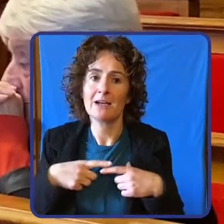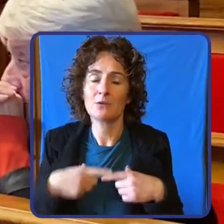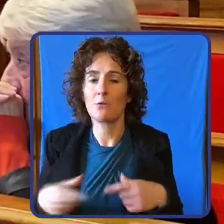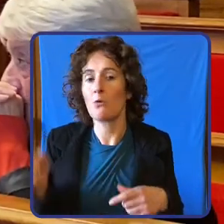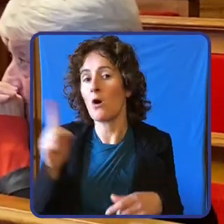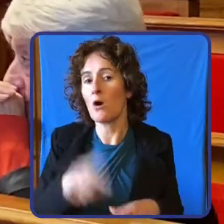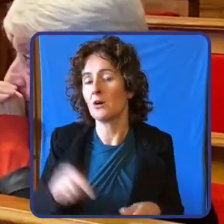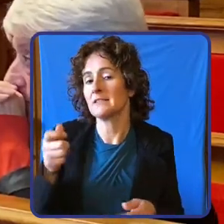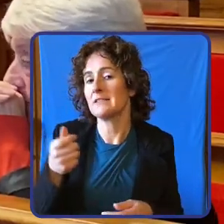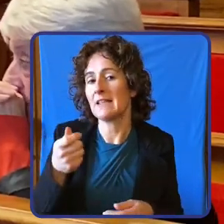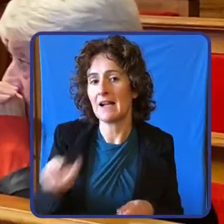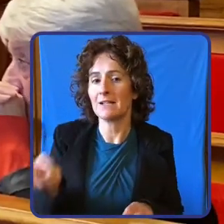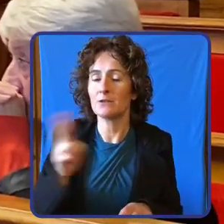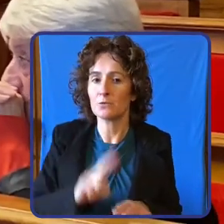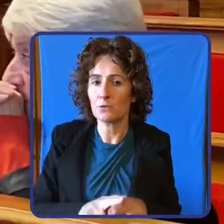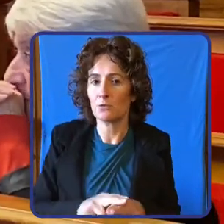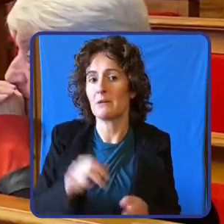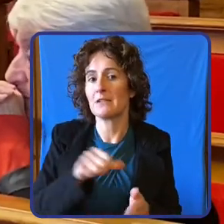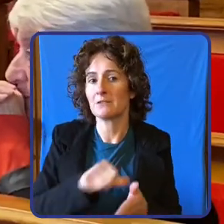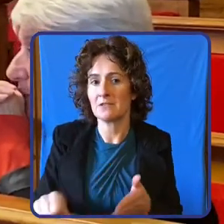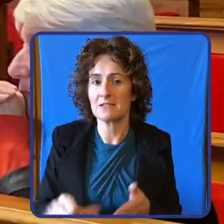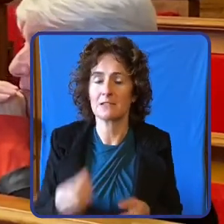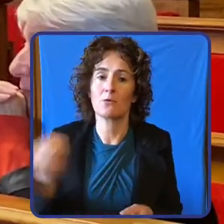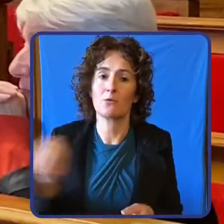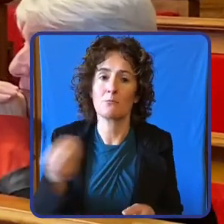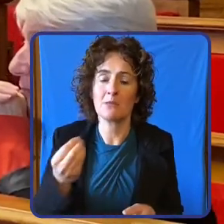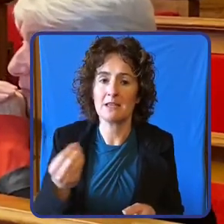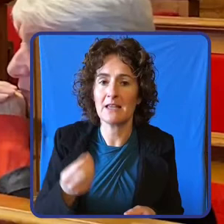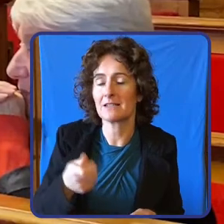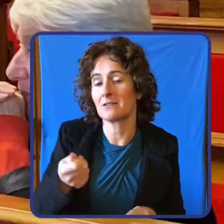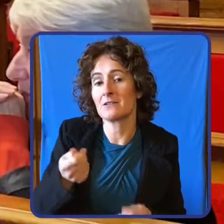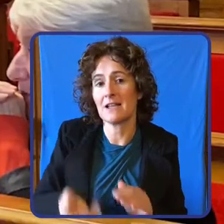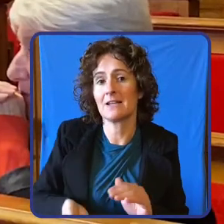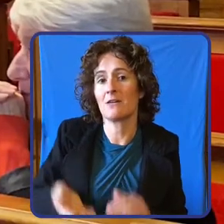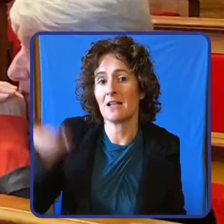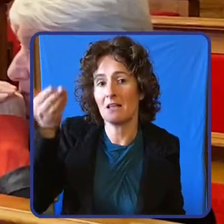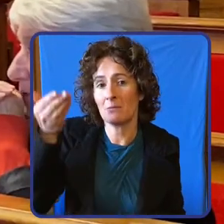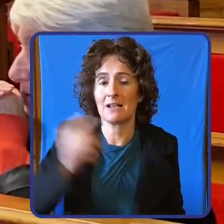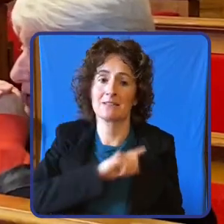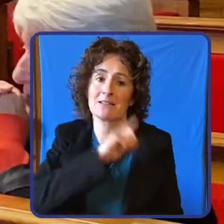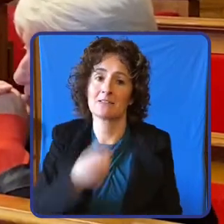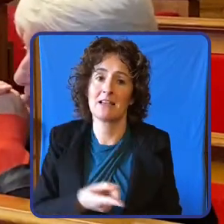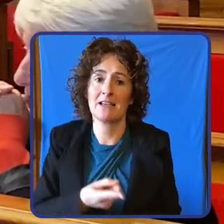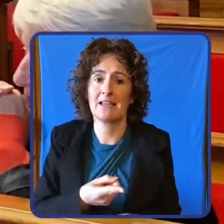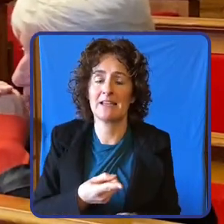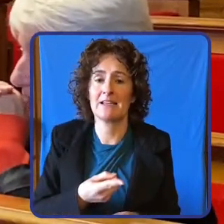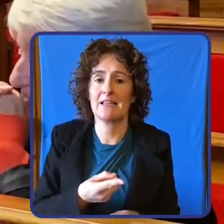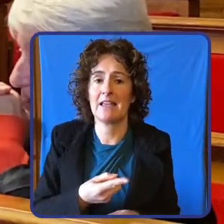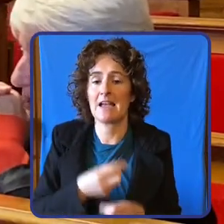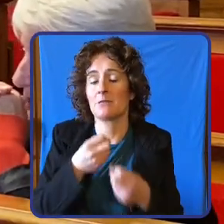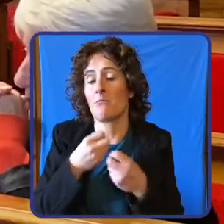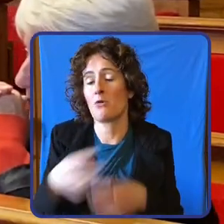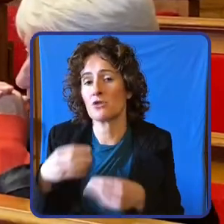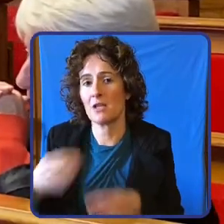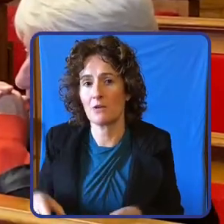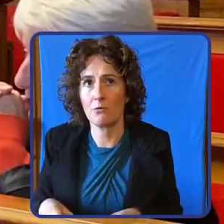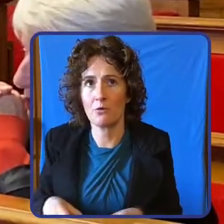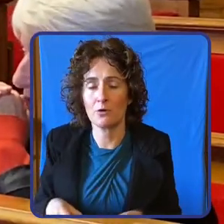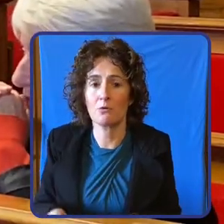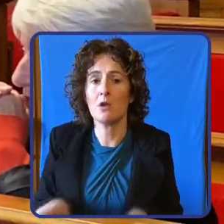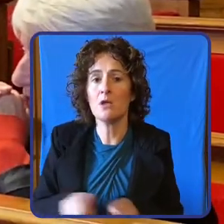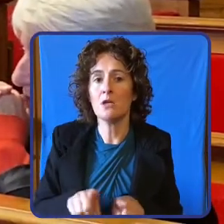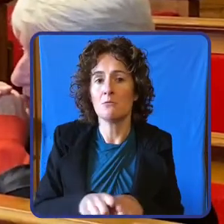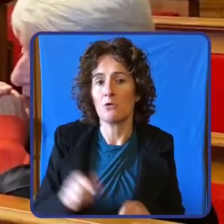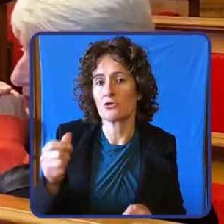hiszen egyrészt pocsékoljuk az energiát, másrészt az árak csak fölfele mentek az utóbbi időben lefele. Épp most ugyan a rezsi árak igen,